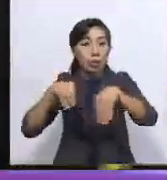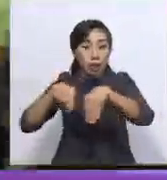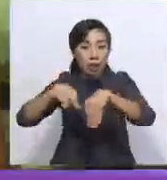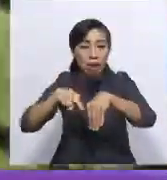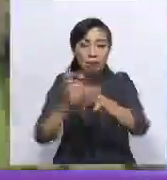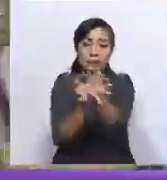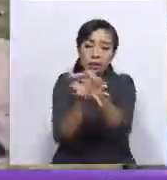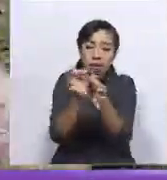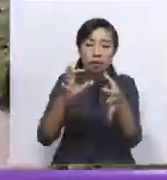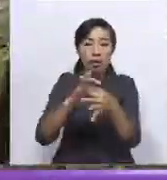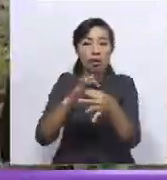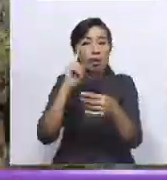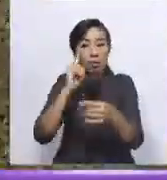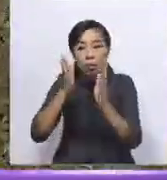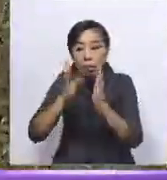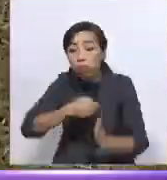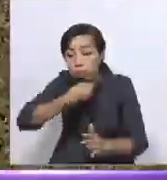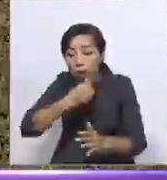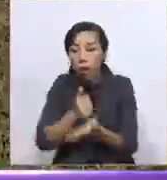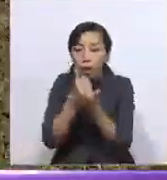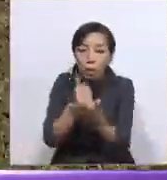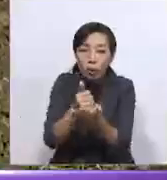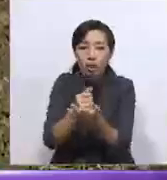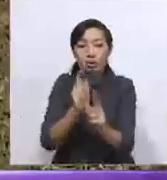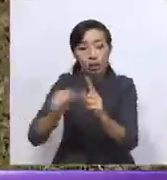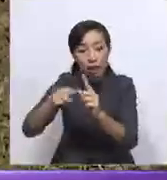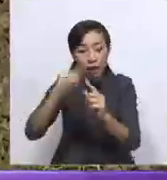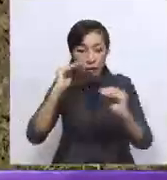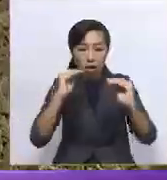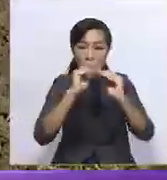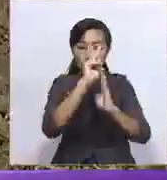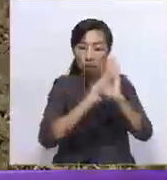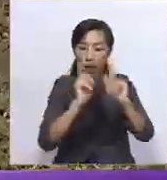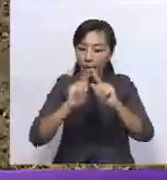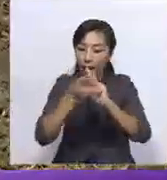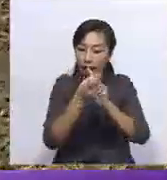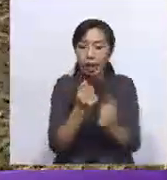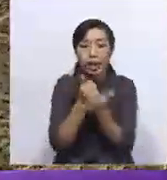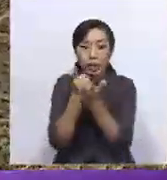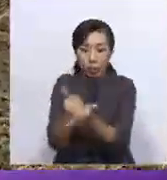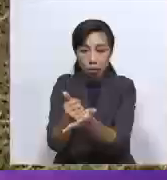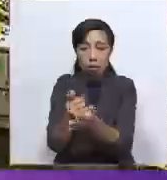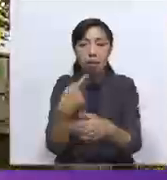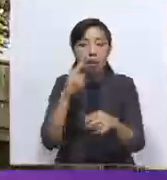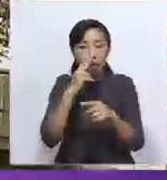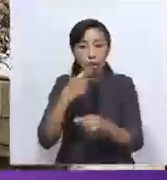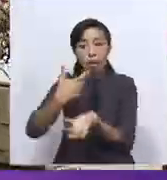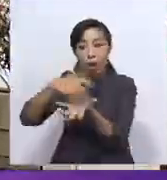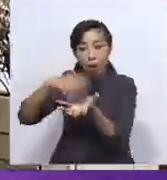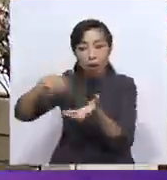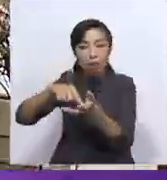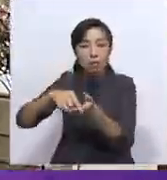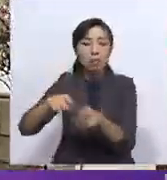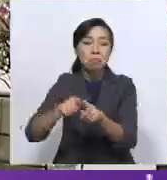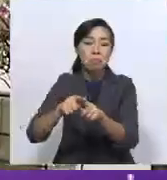ษาด้านสังคมสงเคราะห์แก่ผู้สูงอายุเพื่อให้ได้รับสิทธิตามกฎหมายอย่างครอบคลุมให้ความรู้เรื่องโทษของยาเสพติ